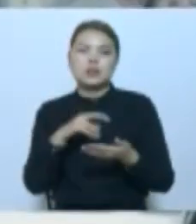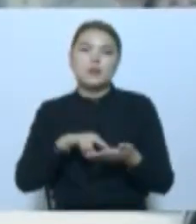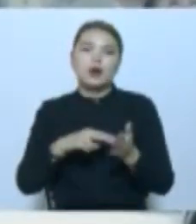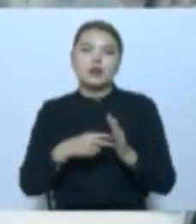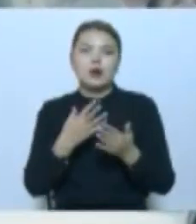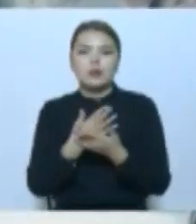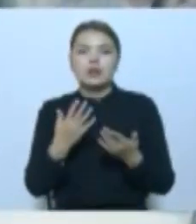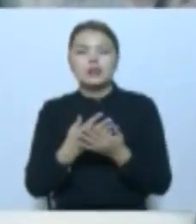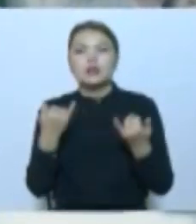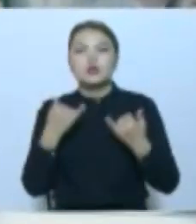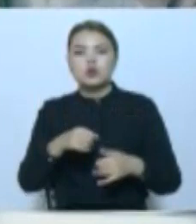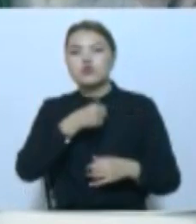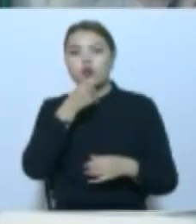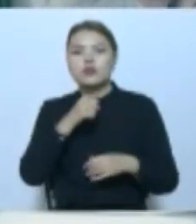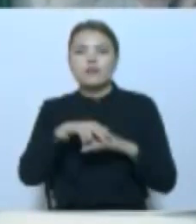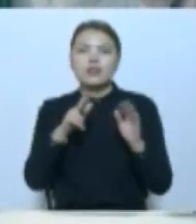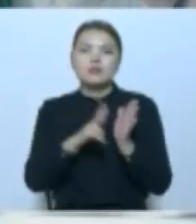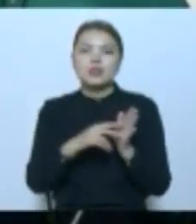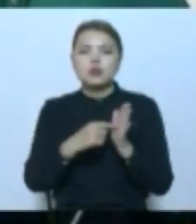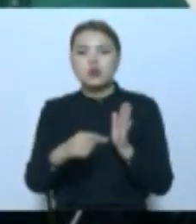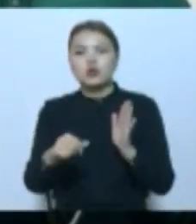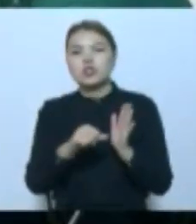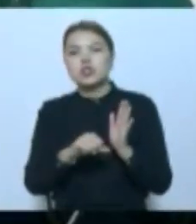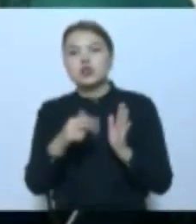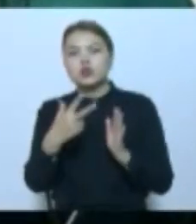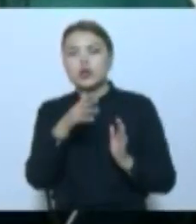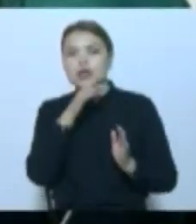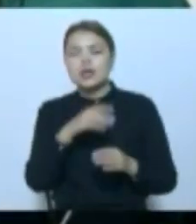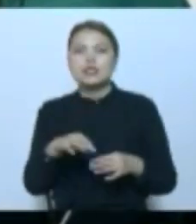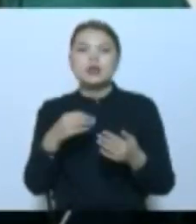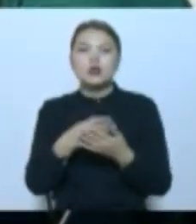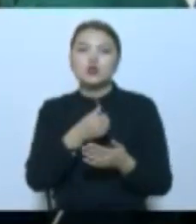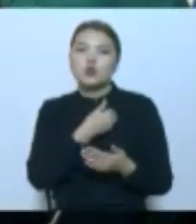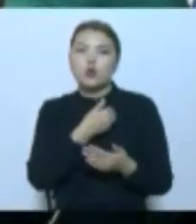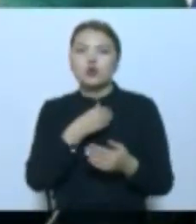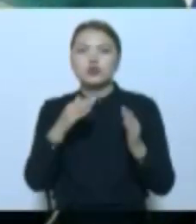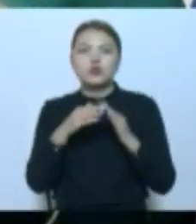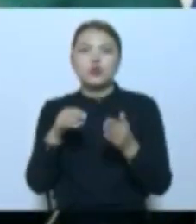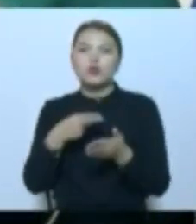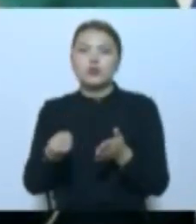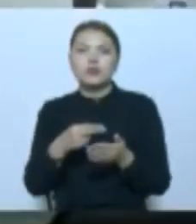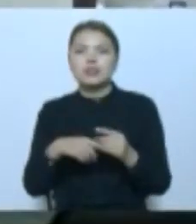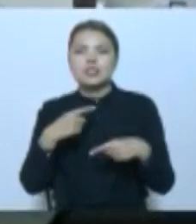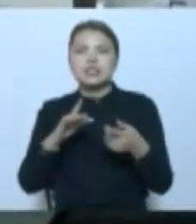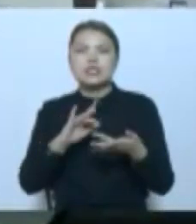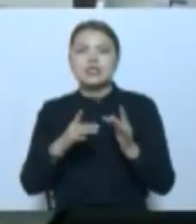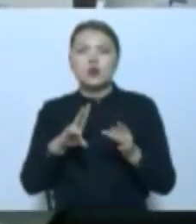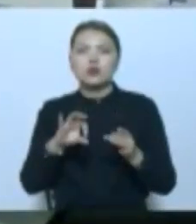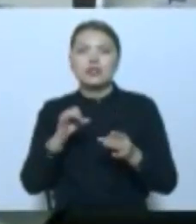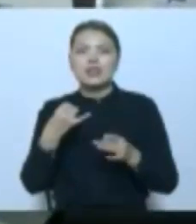заявители люди в возрасте от 18 до 63 лет заявление желающие подают в формате онлайн на специ